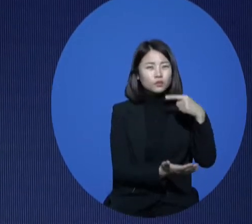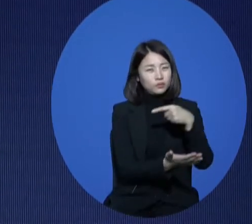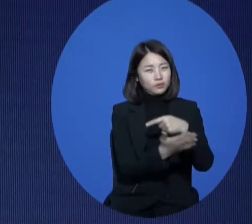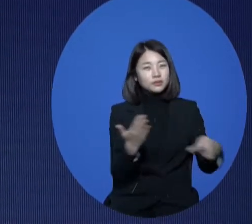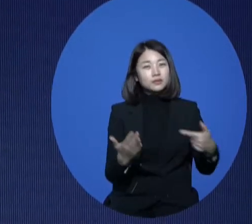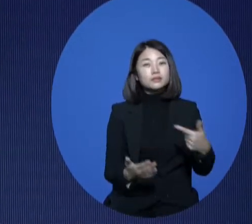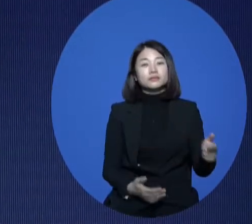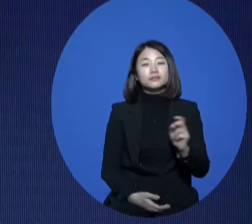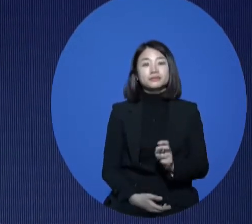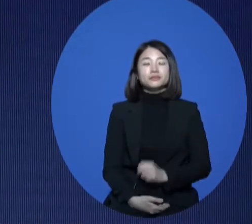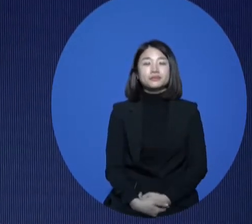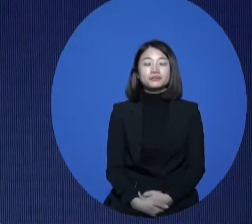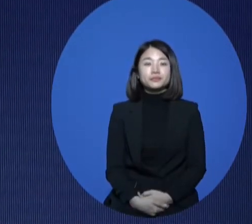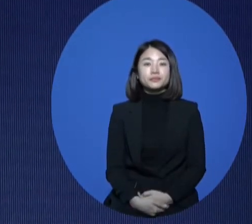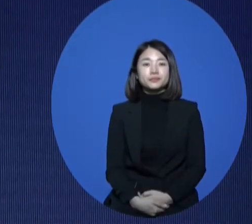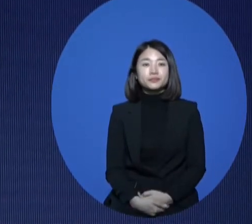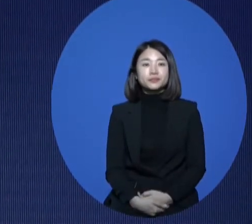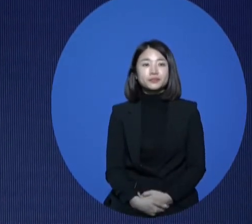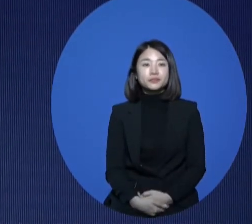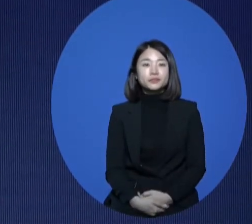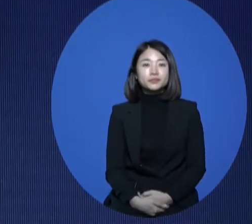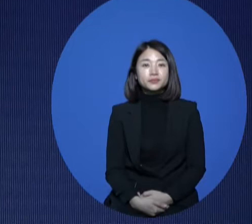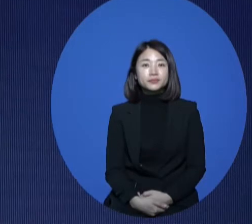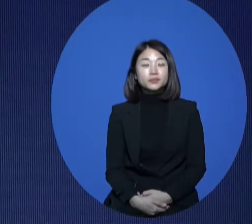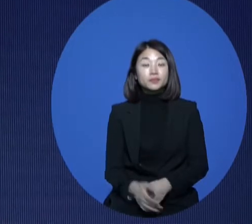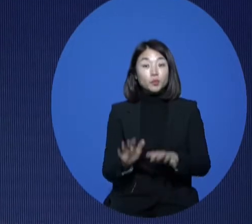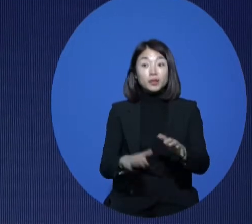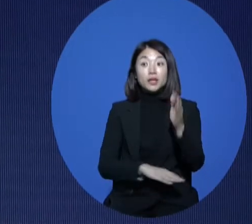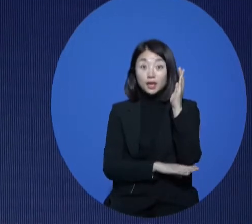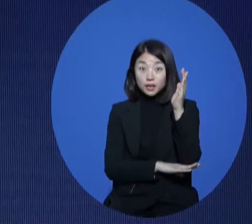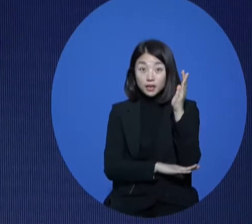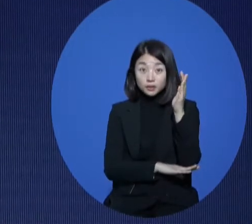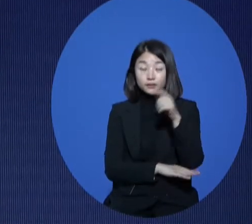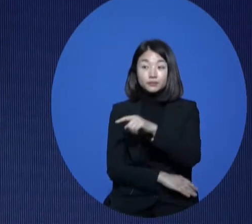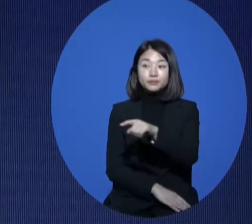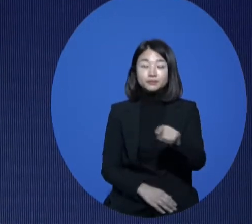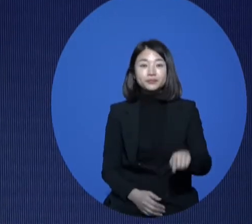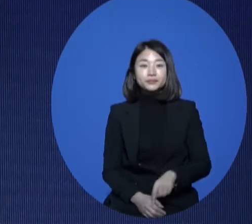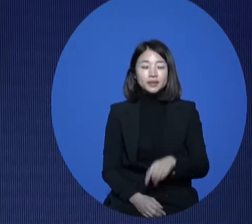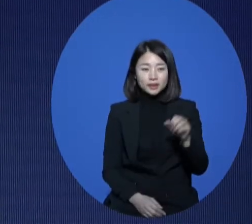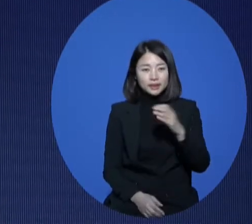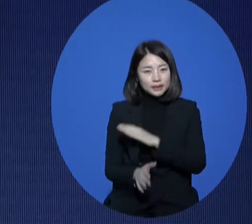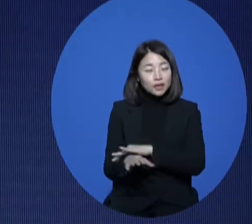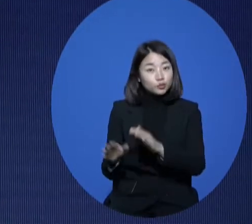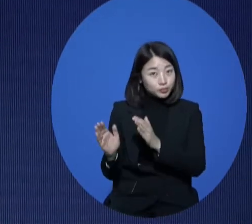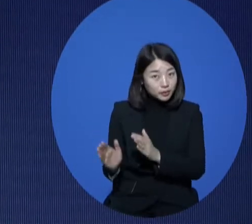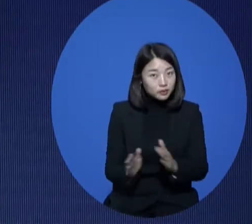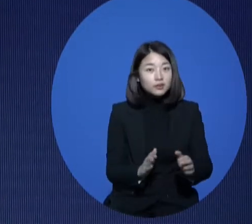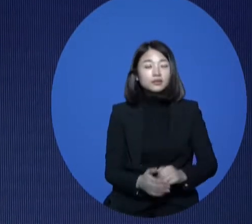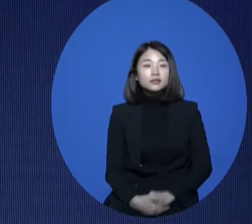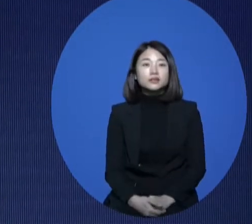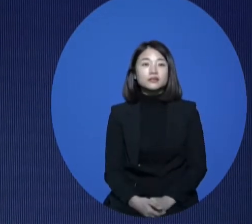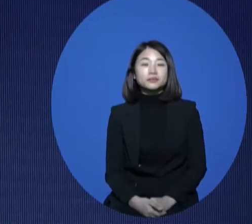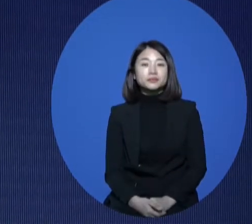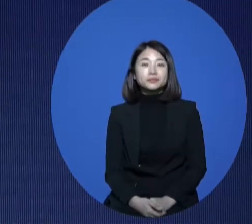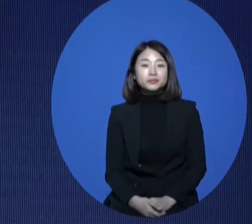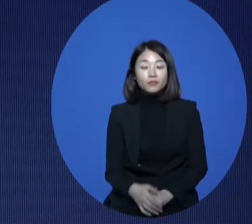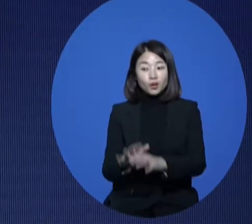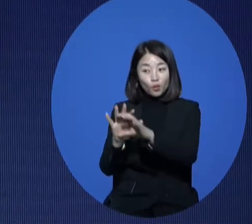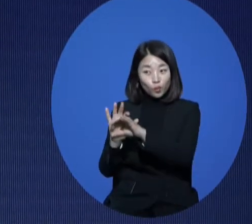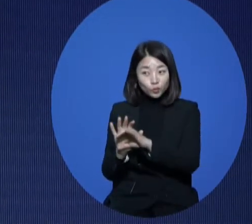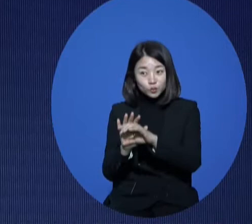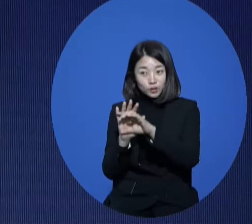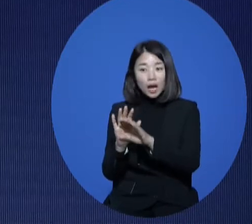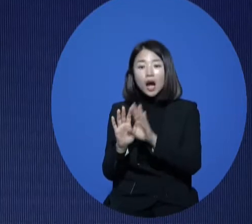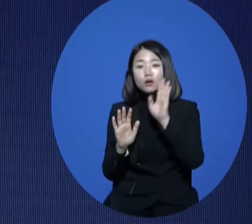또 장애인들이기 때문에 우리가 이번에 이것을 통해서 우리가 재정비해서 포스트 코로나의 새로운 세계를